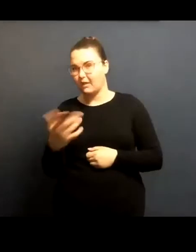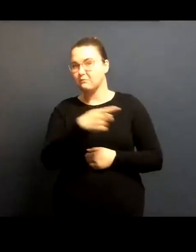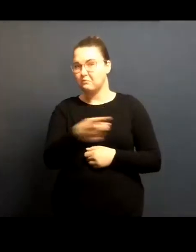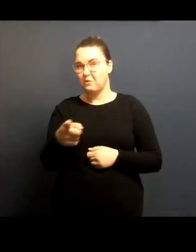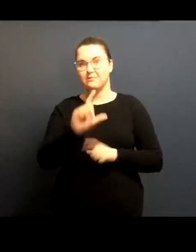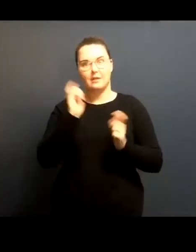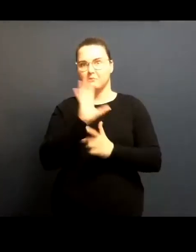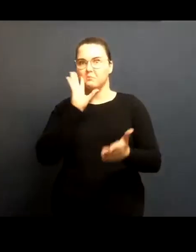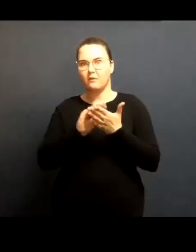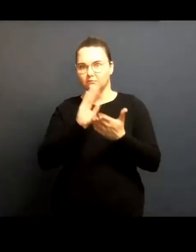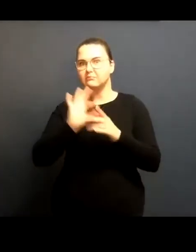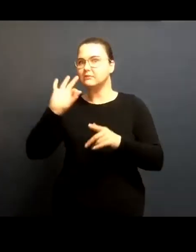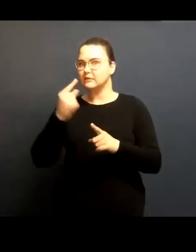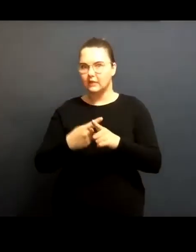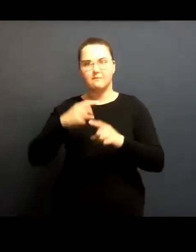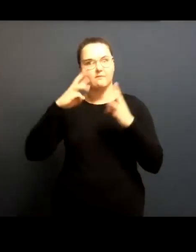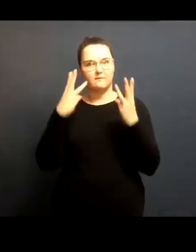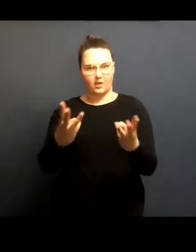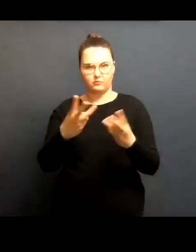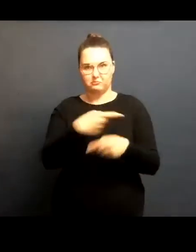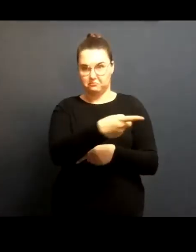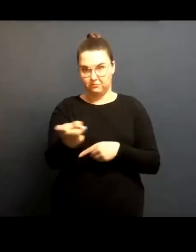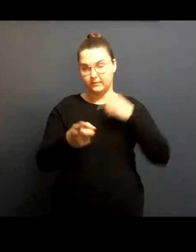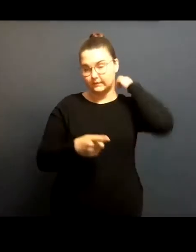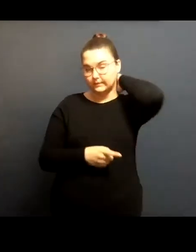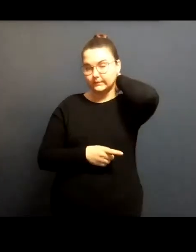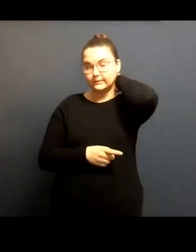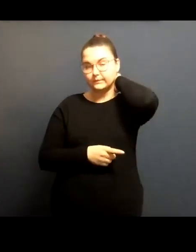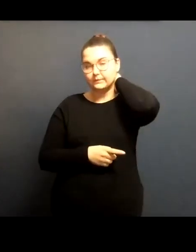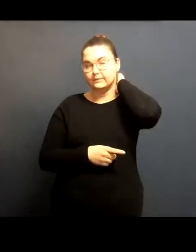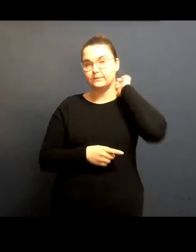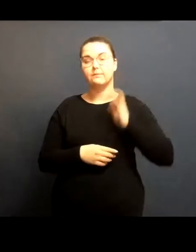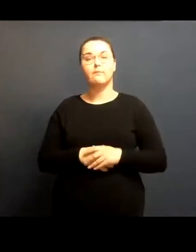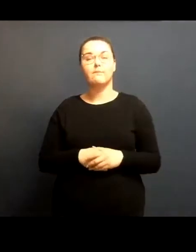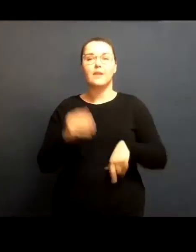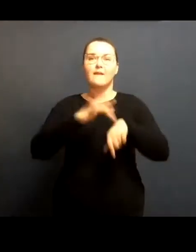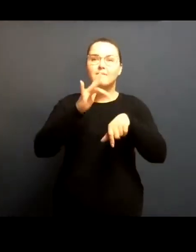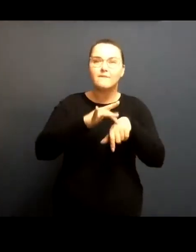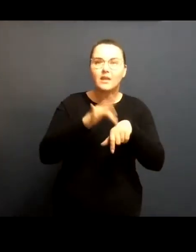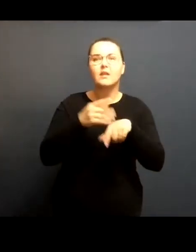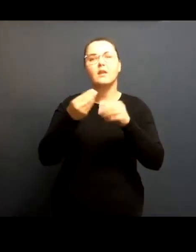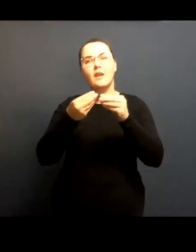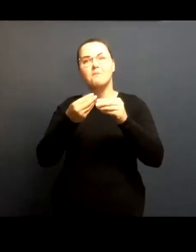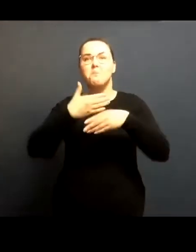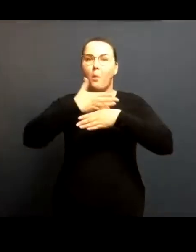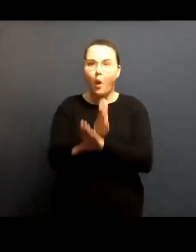istotny. Generalnie tutaj w tych badaniach również wyniki są zgenderowane. Mężczyźni zarówno w Polsce, jak i na